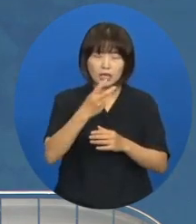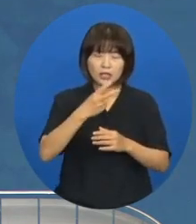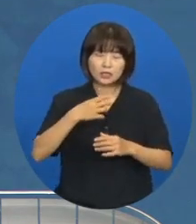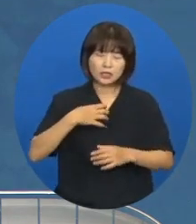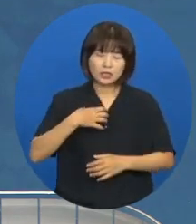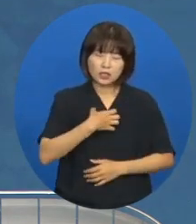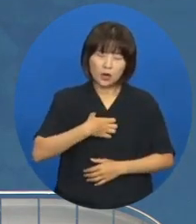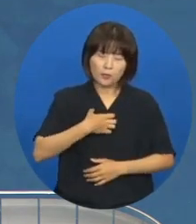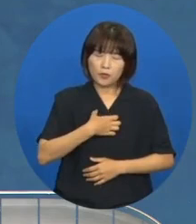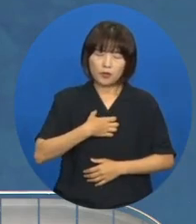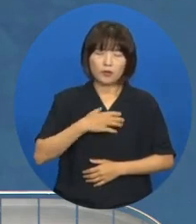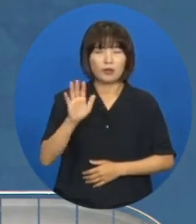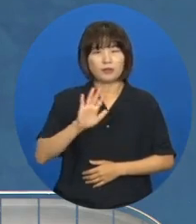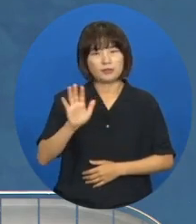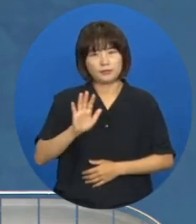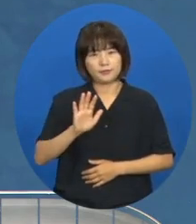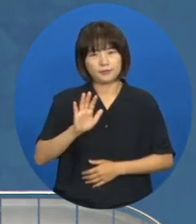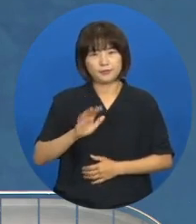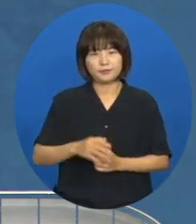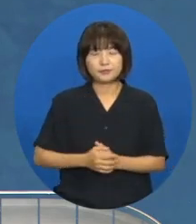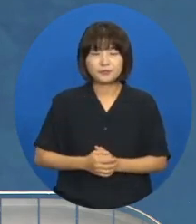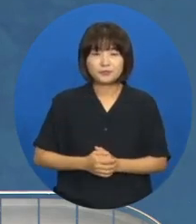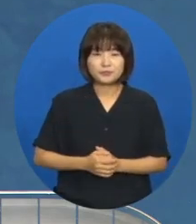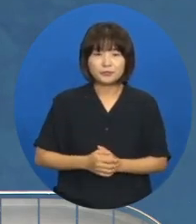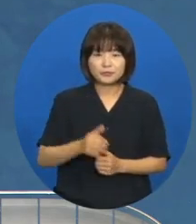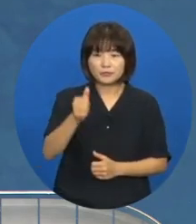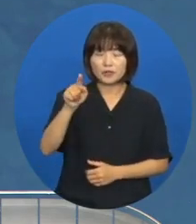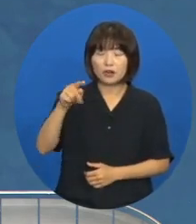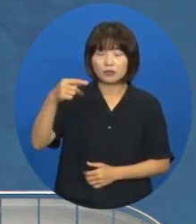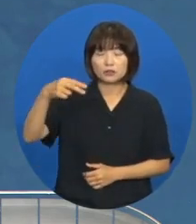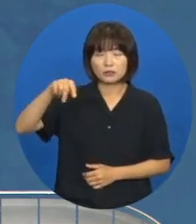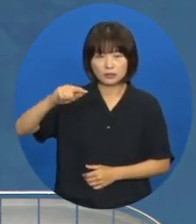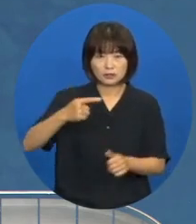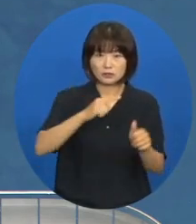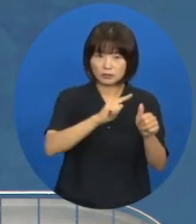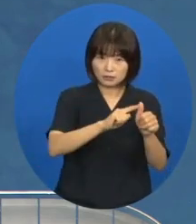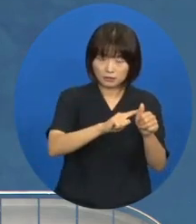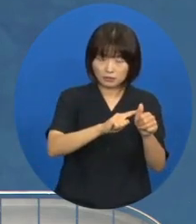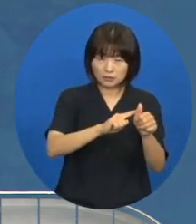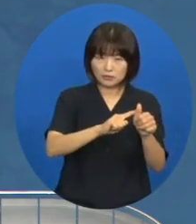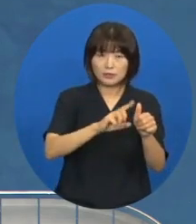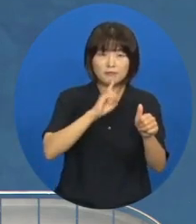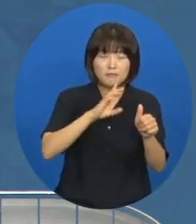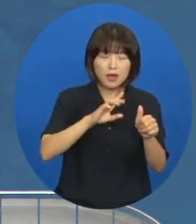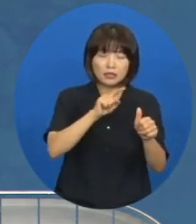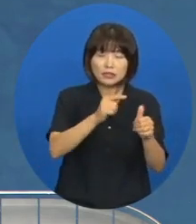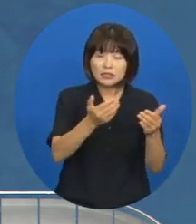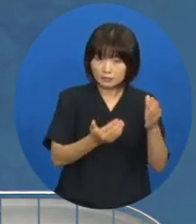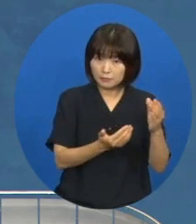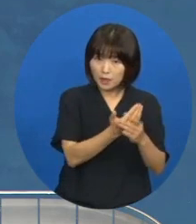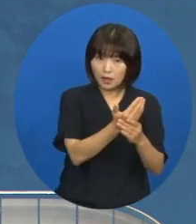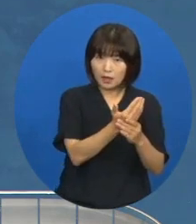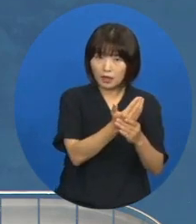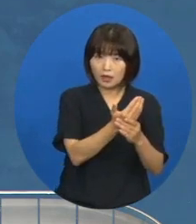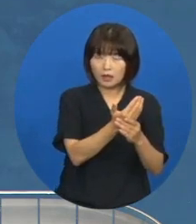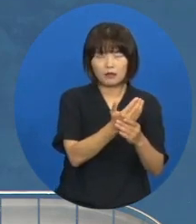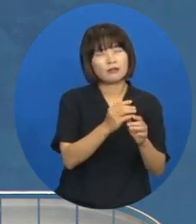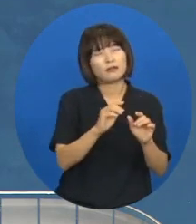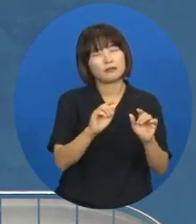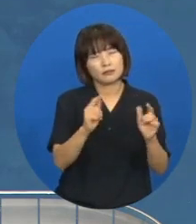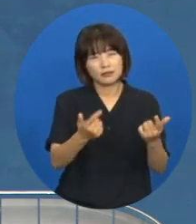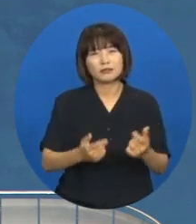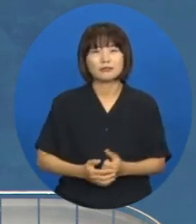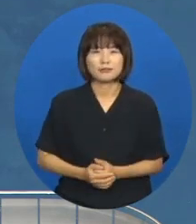염려하지 않았다 그랬어요. 허드슨 테일러 선교사님에게만 그런 일이 일어나는 건가요?